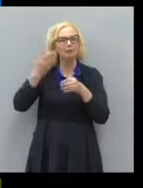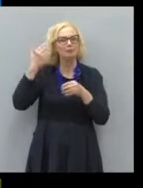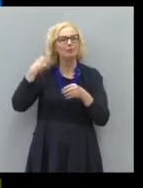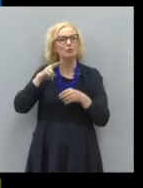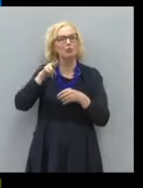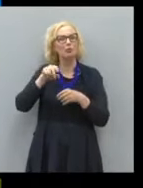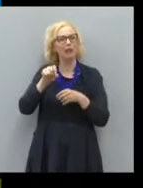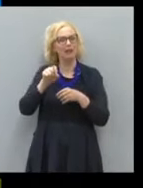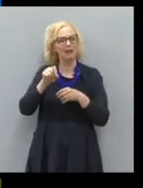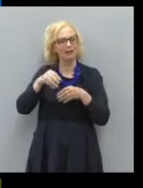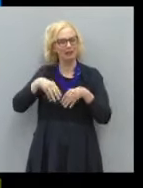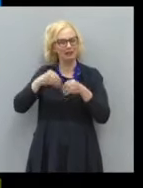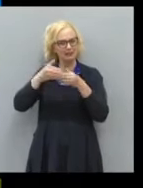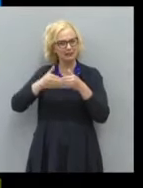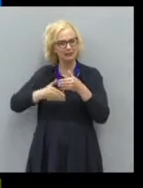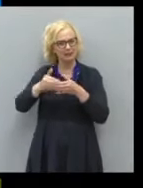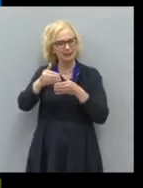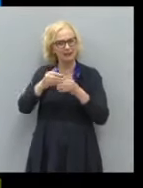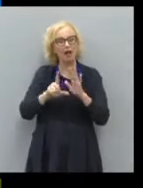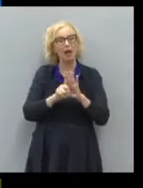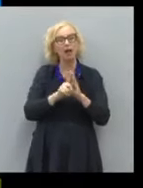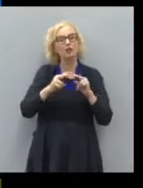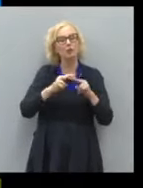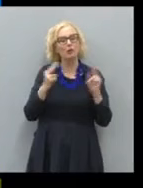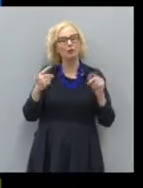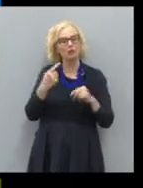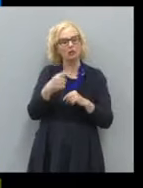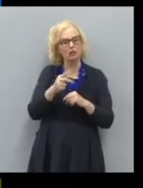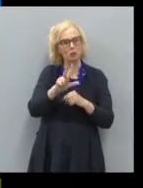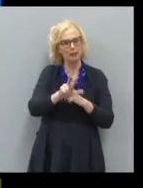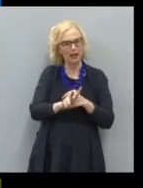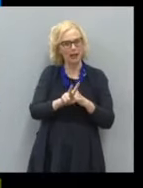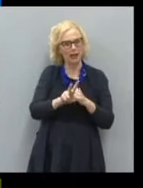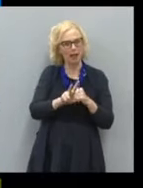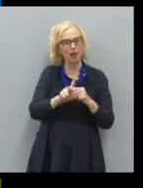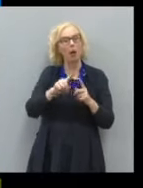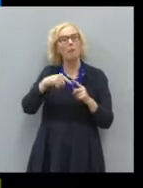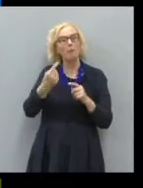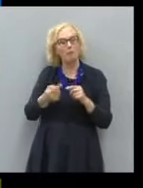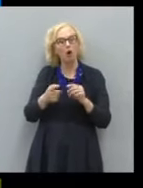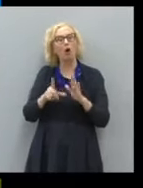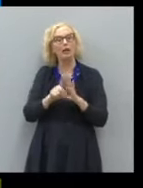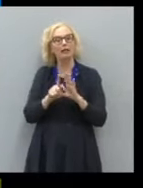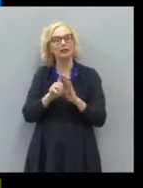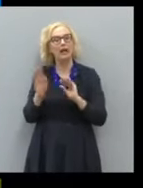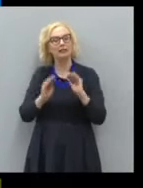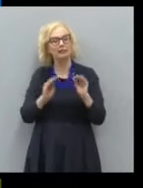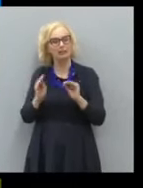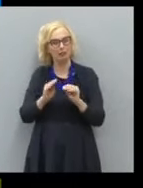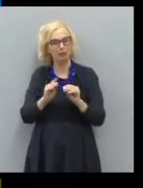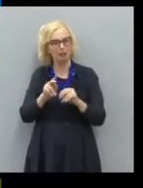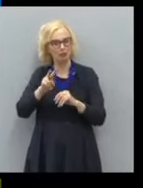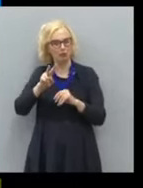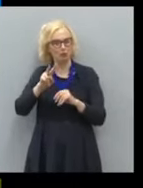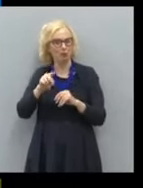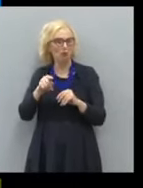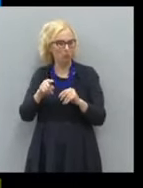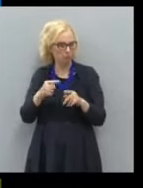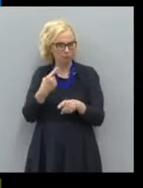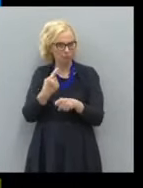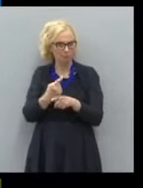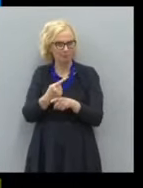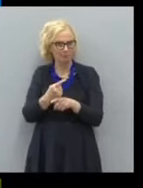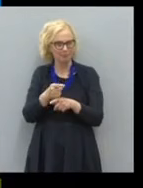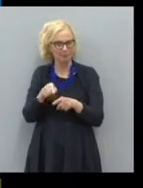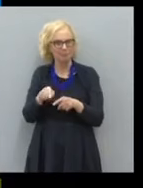2020 con legge provinciale 3 era successivo legge di assestamento di quell'anno in cui siamo andati